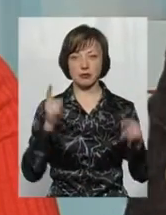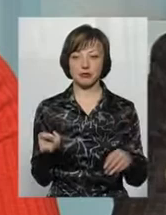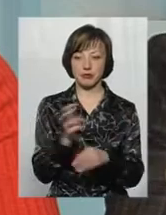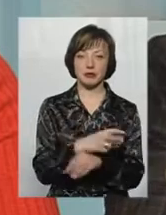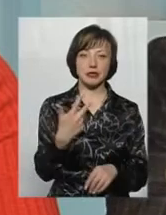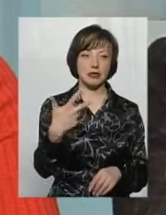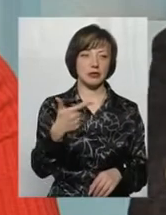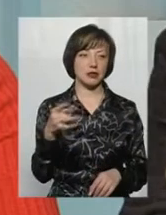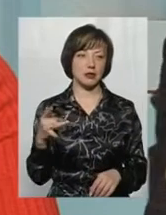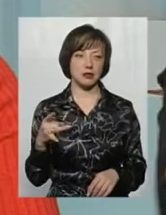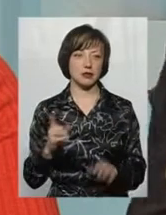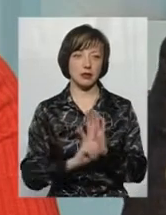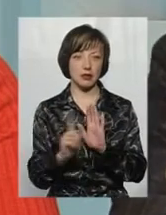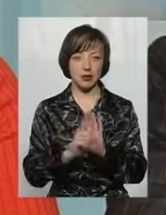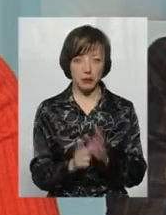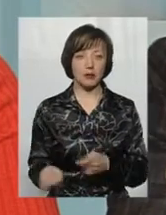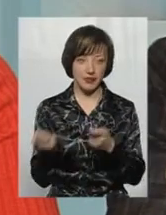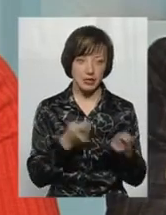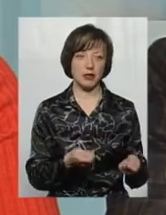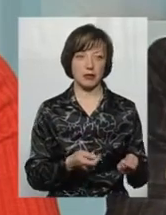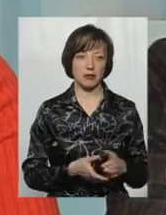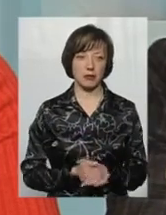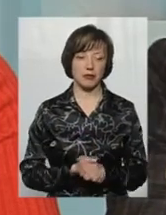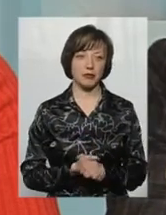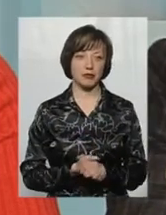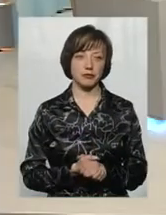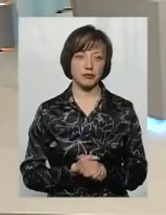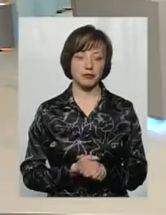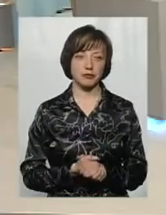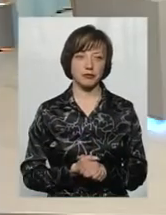30 гривень. І їдуть, і ми їх веземо.